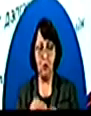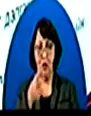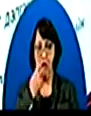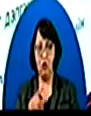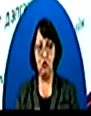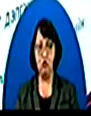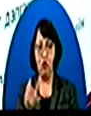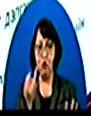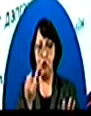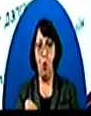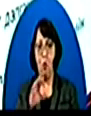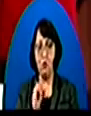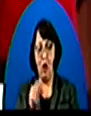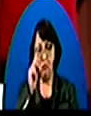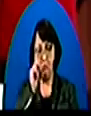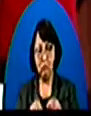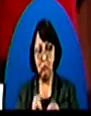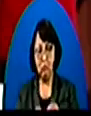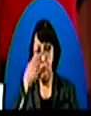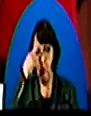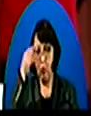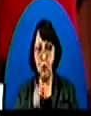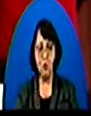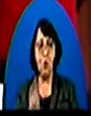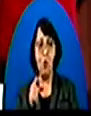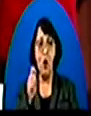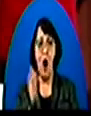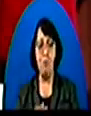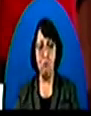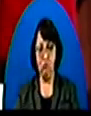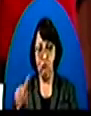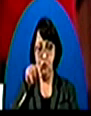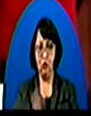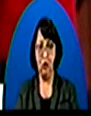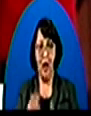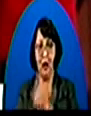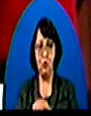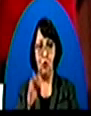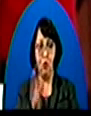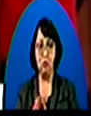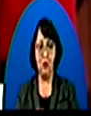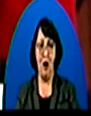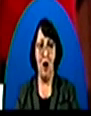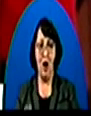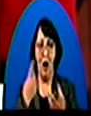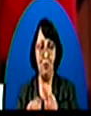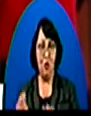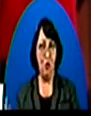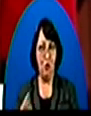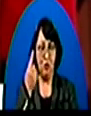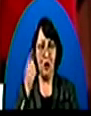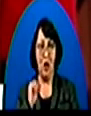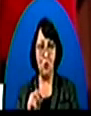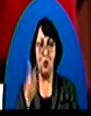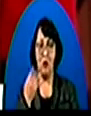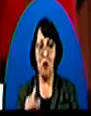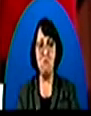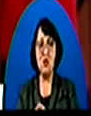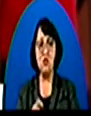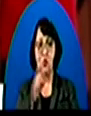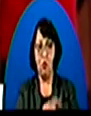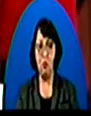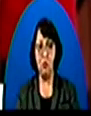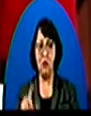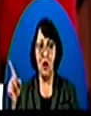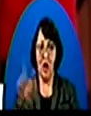удаа эрсдлийн үнэлгээ хийхэд Монгол Улсад хүн амын дунд халдвар тархах өндөр эрсдэлтэй гэдэг ийм үнэлгээг мэрэгжлийн хүмүүс